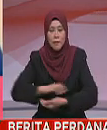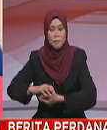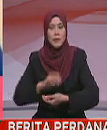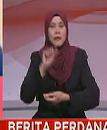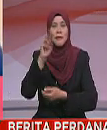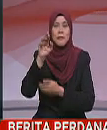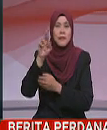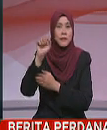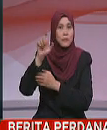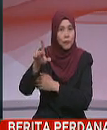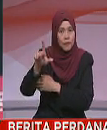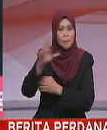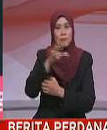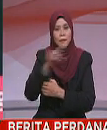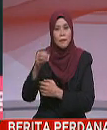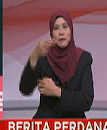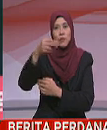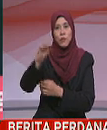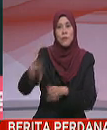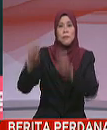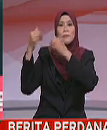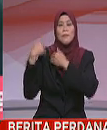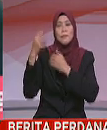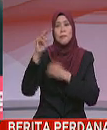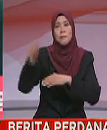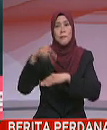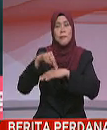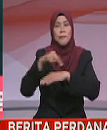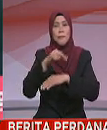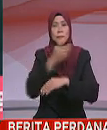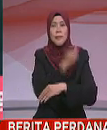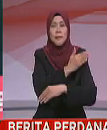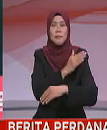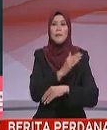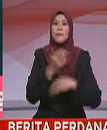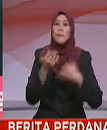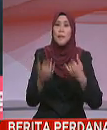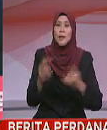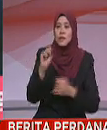Amirul Hazarin Hamidun dan dihoskan bekas pemain skuas kebangsaan Sharon Wee.